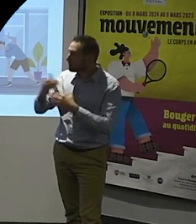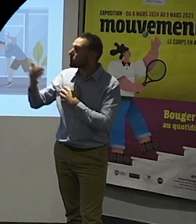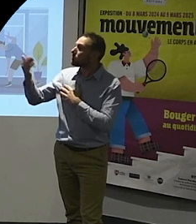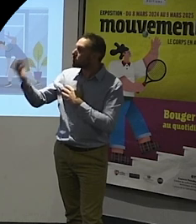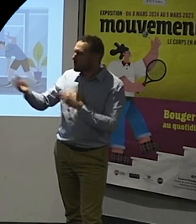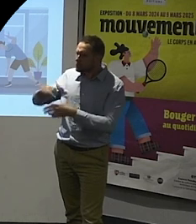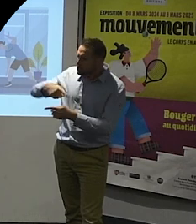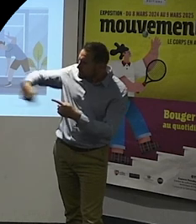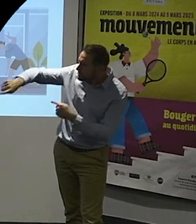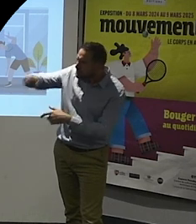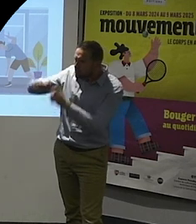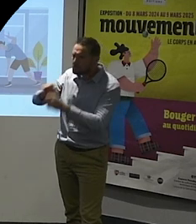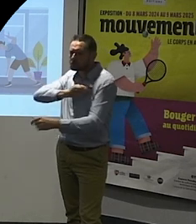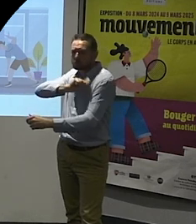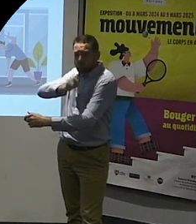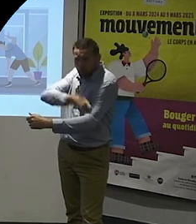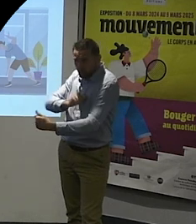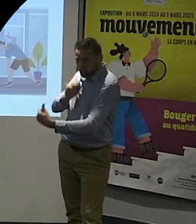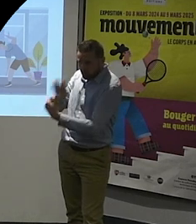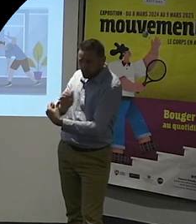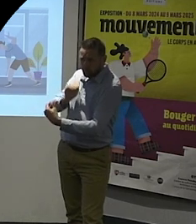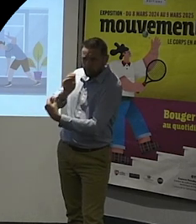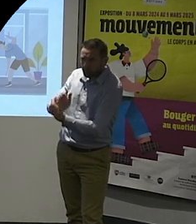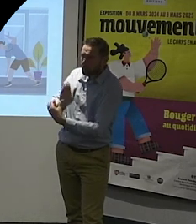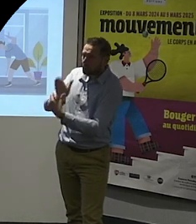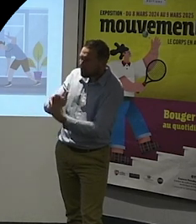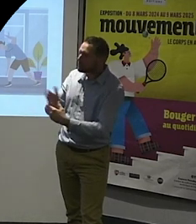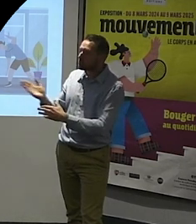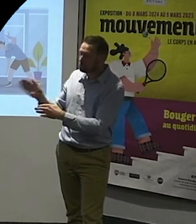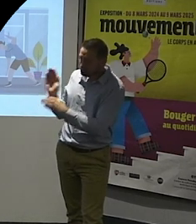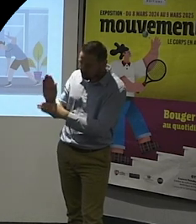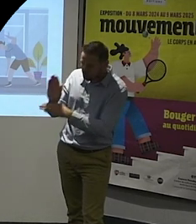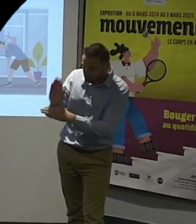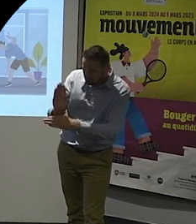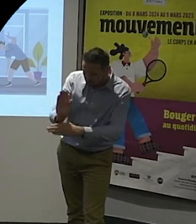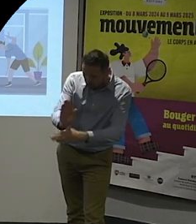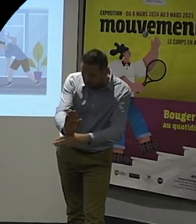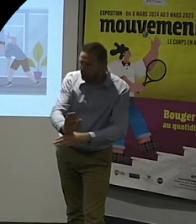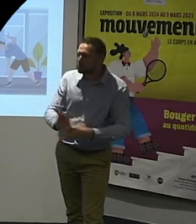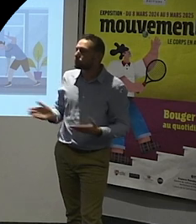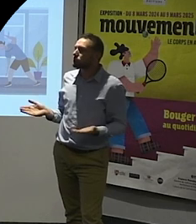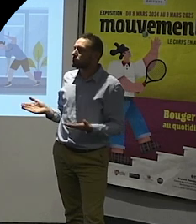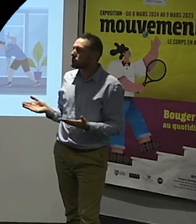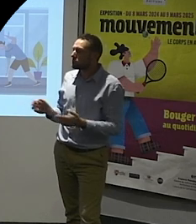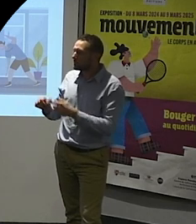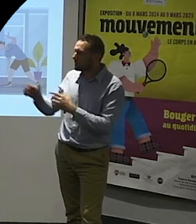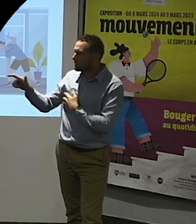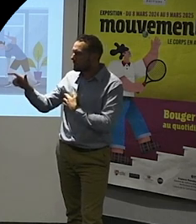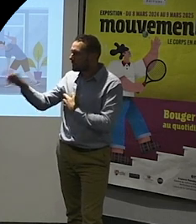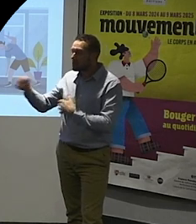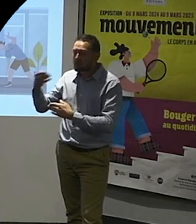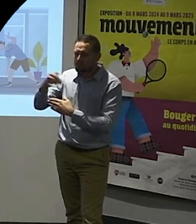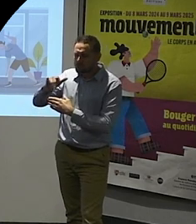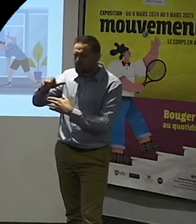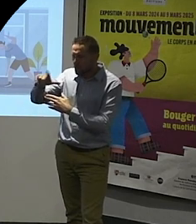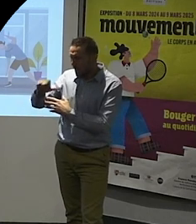je vais citer et qui vont témoigner ce soir d'une façon ou d'une autre, vous verrez à travers différents supports. Donc à commencer par